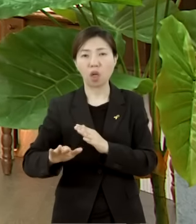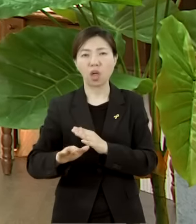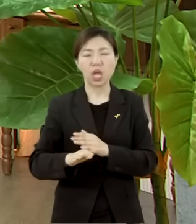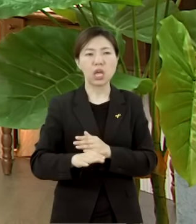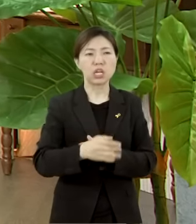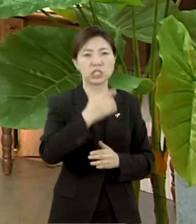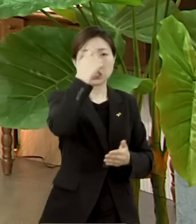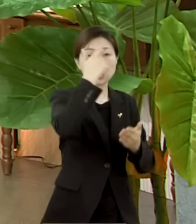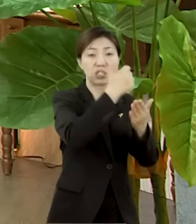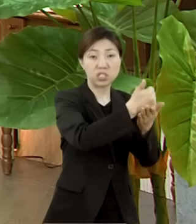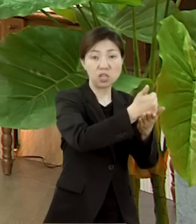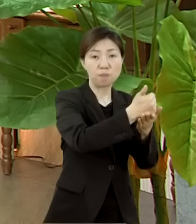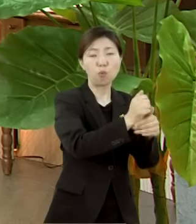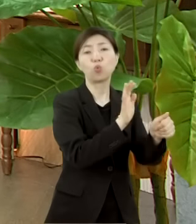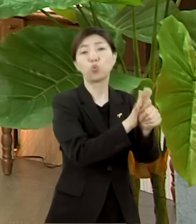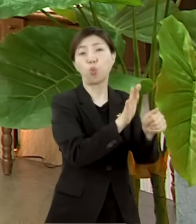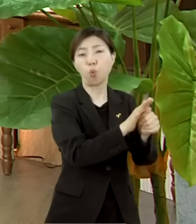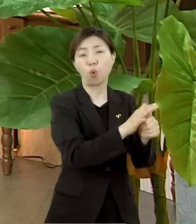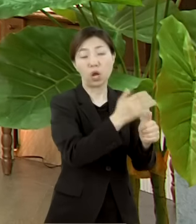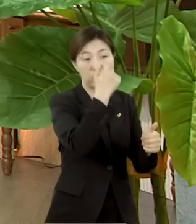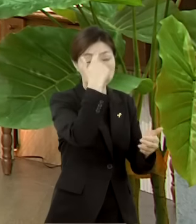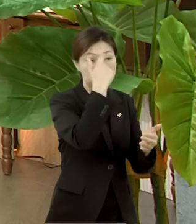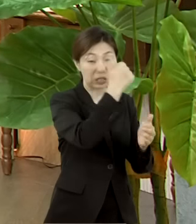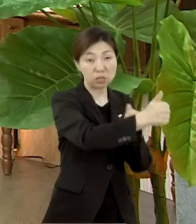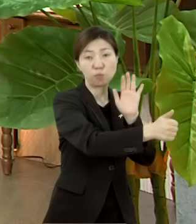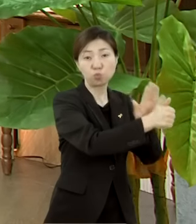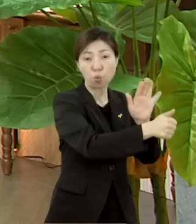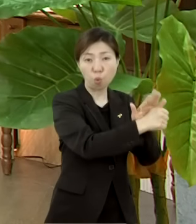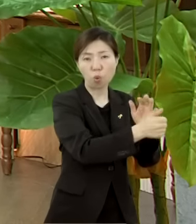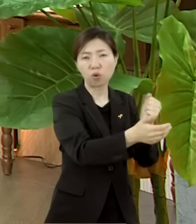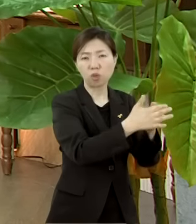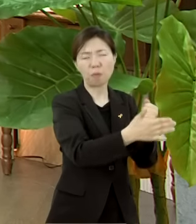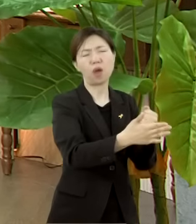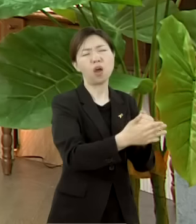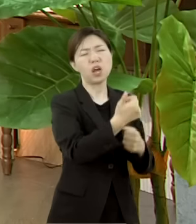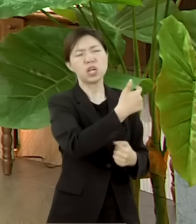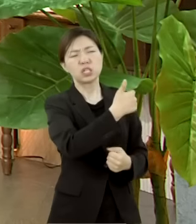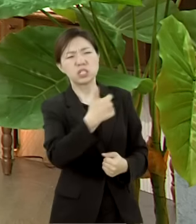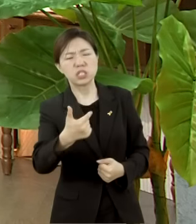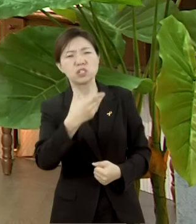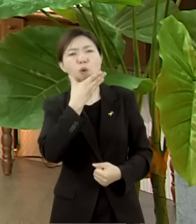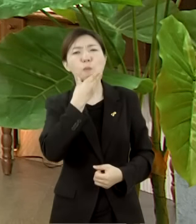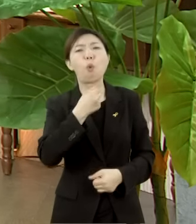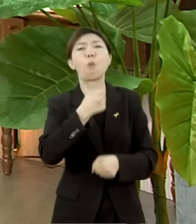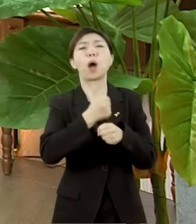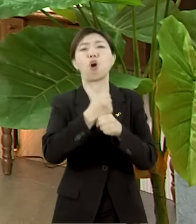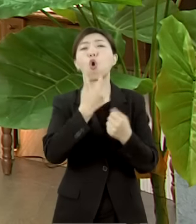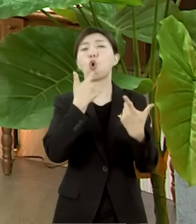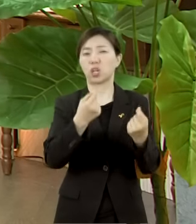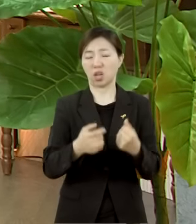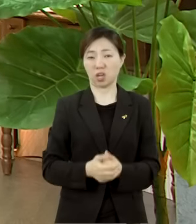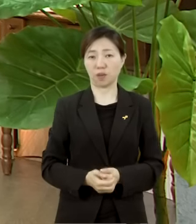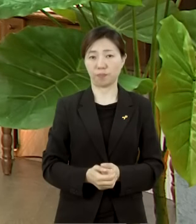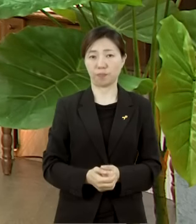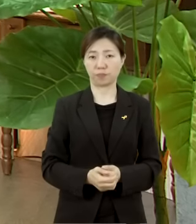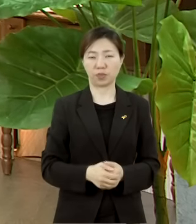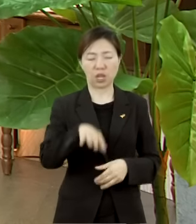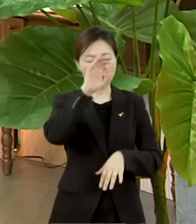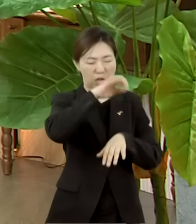스 하나 살린 거잖아요 그러니까 더 큰 공덕을 지은 거죠 비록 차안에 새 차에 막 피 같은